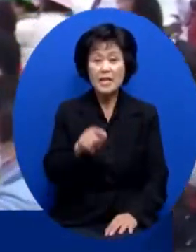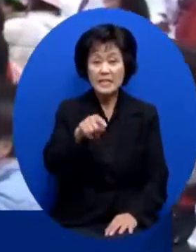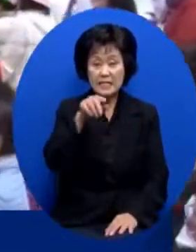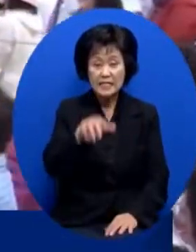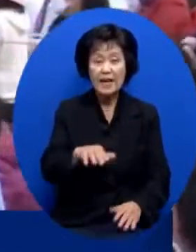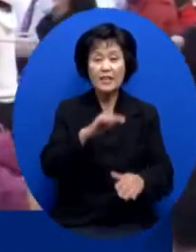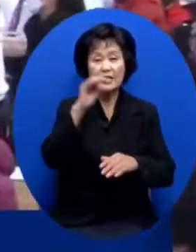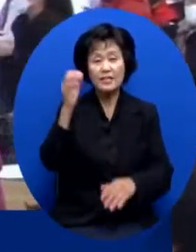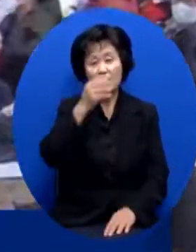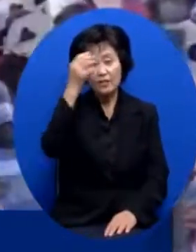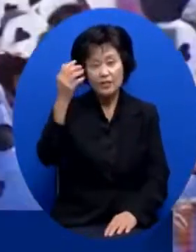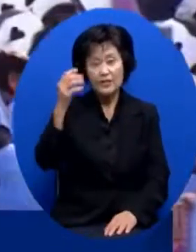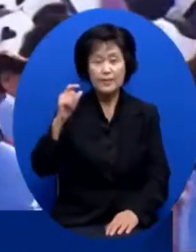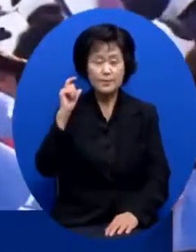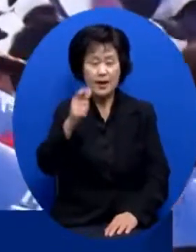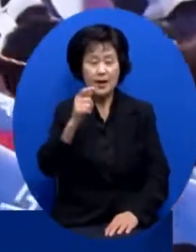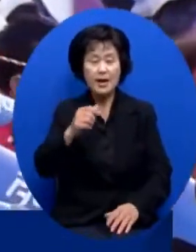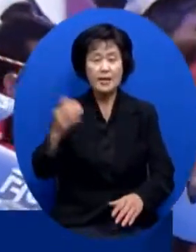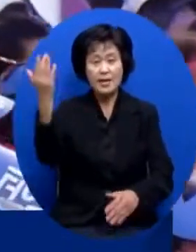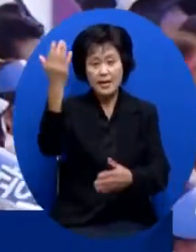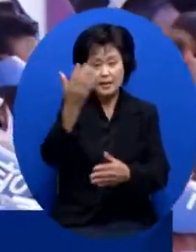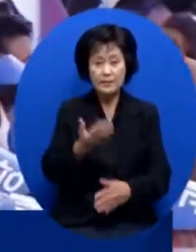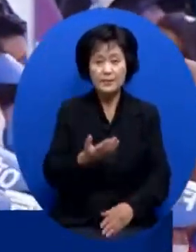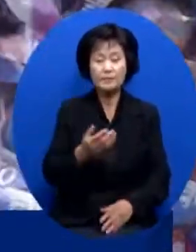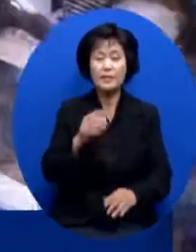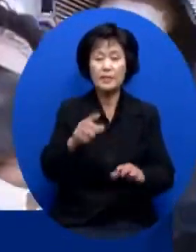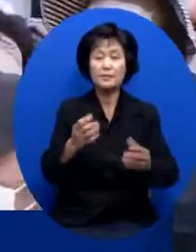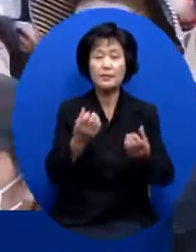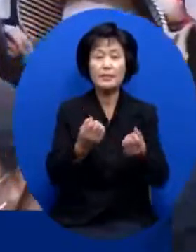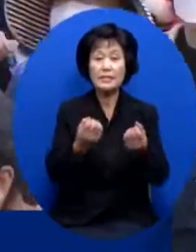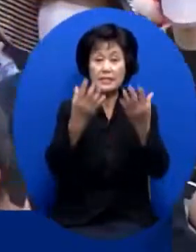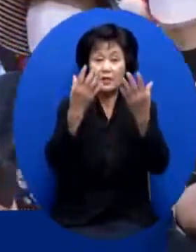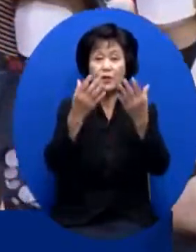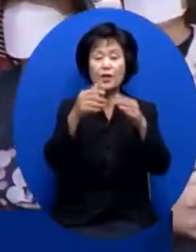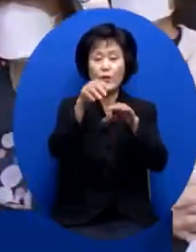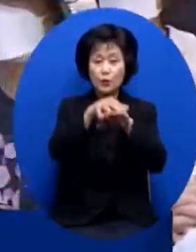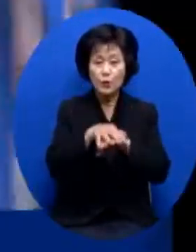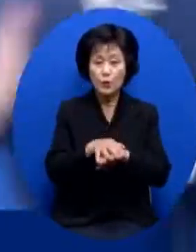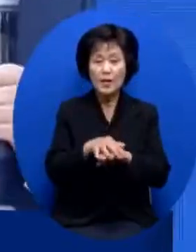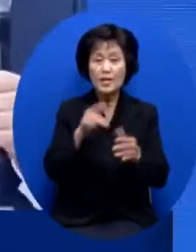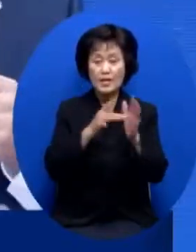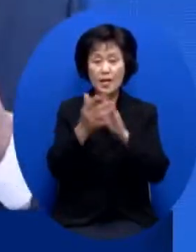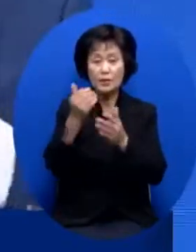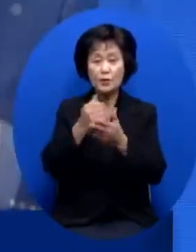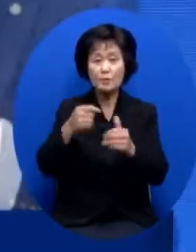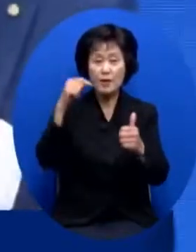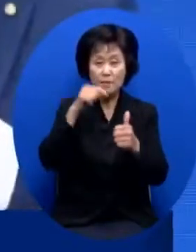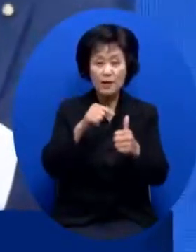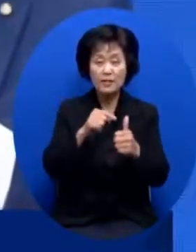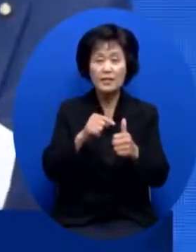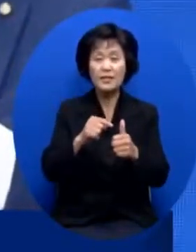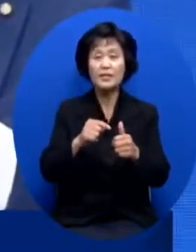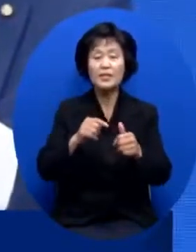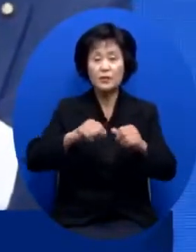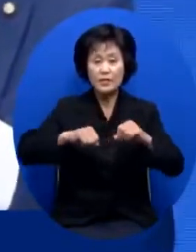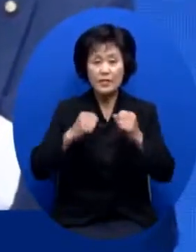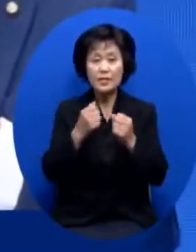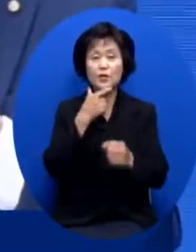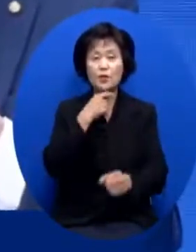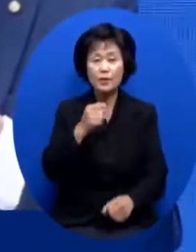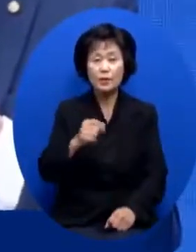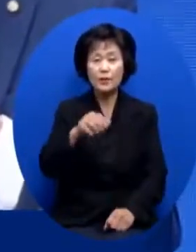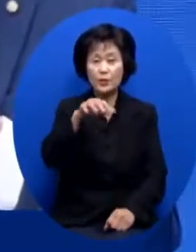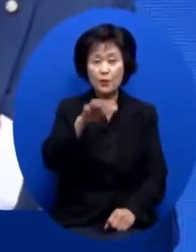Roh Kudus yang luar biasa dengan Pentakosta ketiga ini amanat agung akan selesai. Let us pray, Lord, we come now